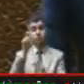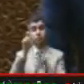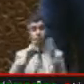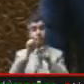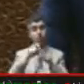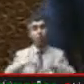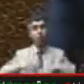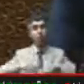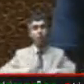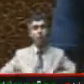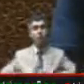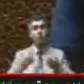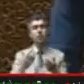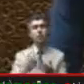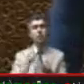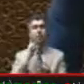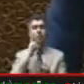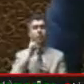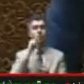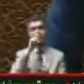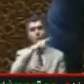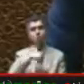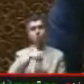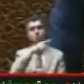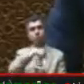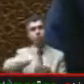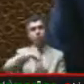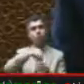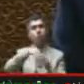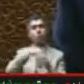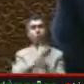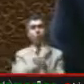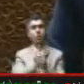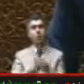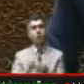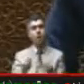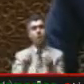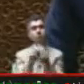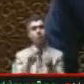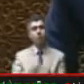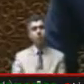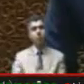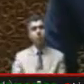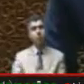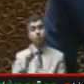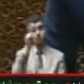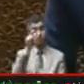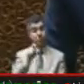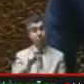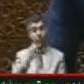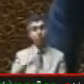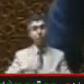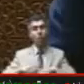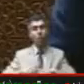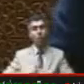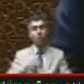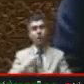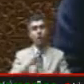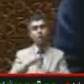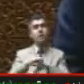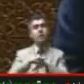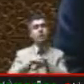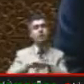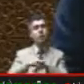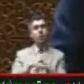سيدات السادة الوزراء، سيدة الوزيرة، سيدات السادة المستشارين. سيد وزير،